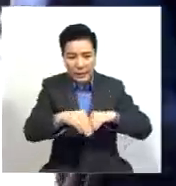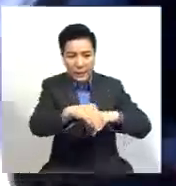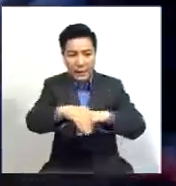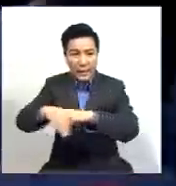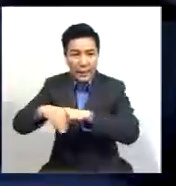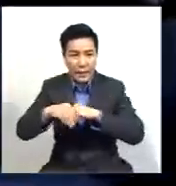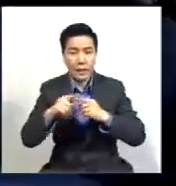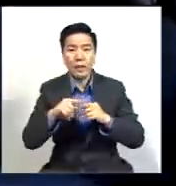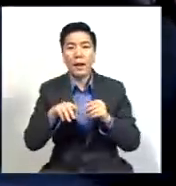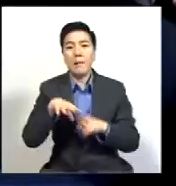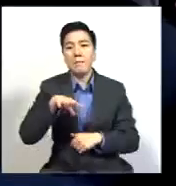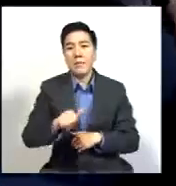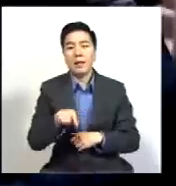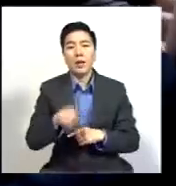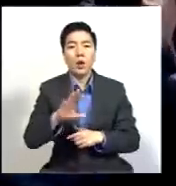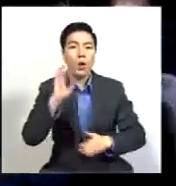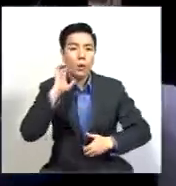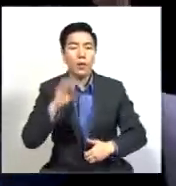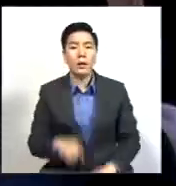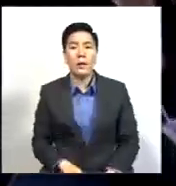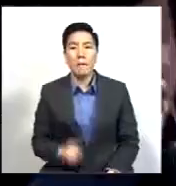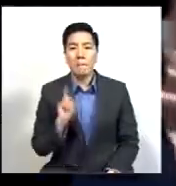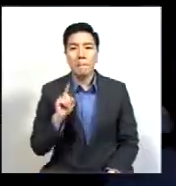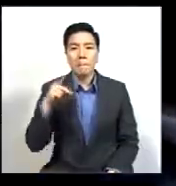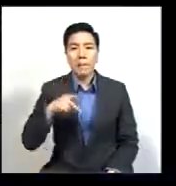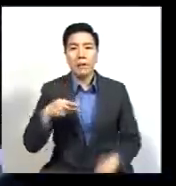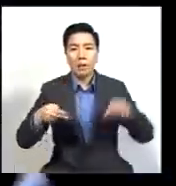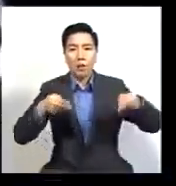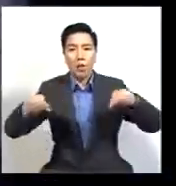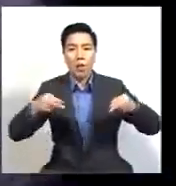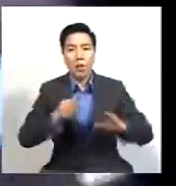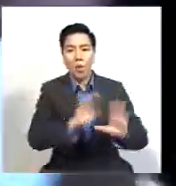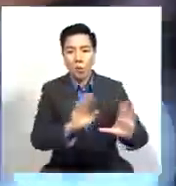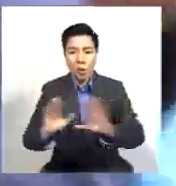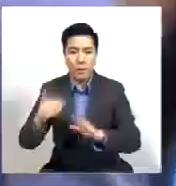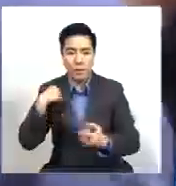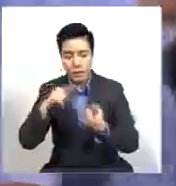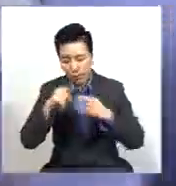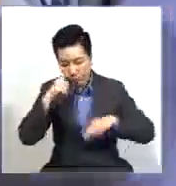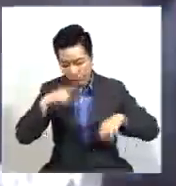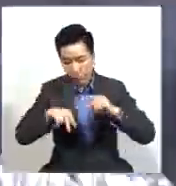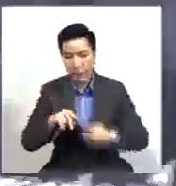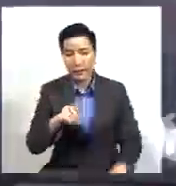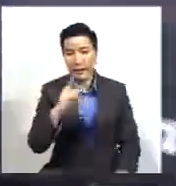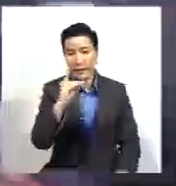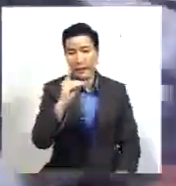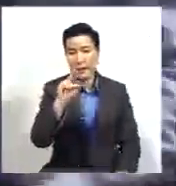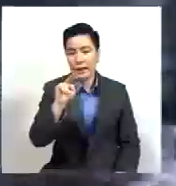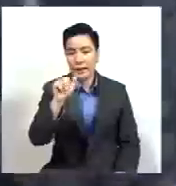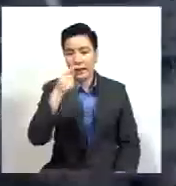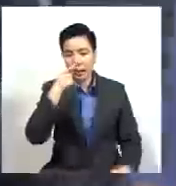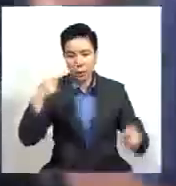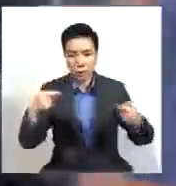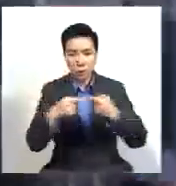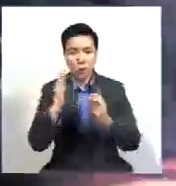กล้เคียงและในตัวเมืองลพบุรีเนี่ยกว่า 1,000 ตัว 1,000 จุดที่มีการติดตั้งกล้องไว้รวมถึงการตรวจสอบ DNA ของผู้ต้องสงสัยด้ว